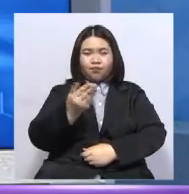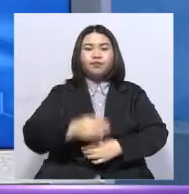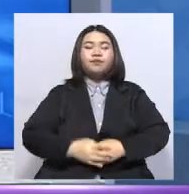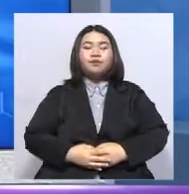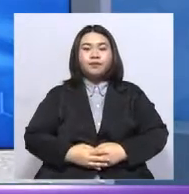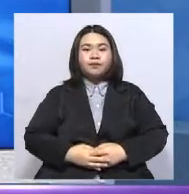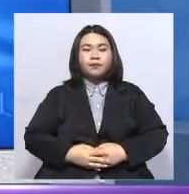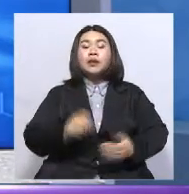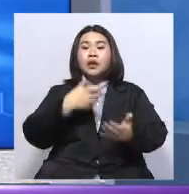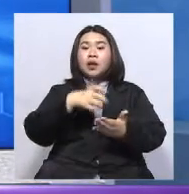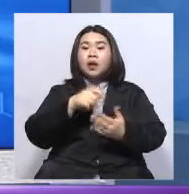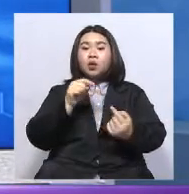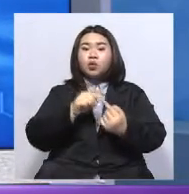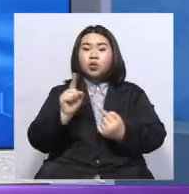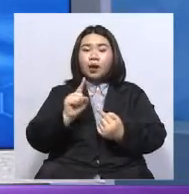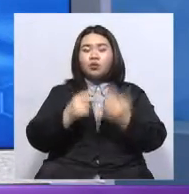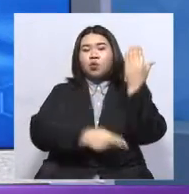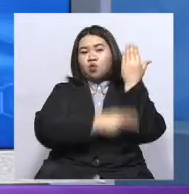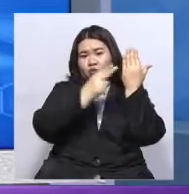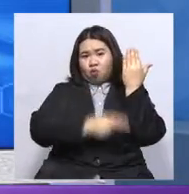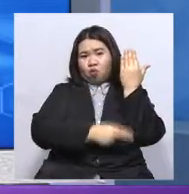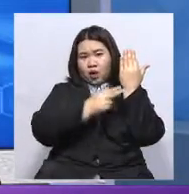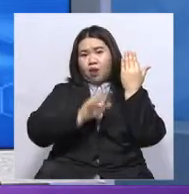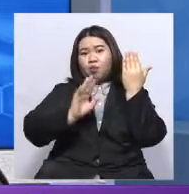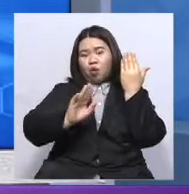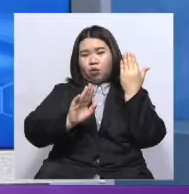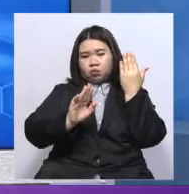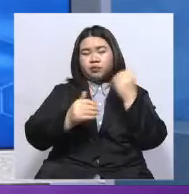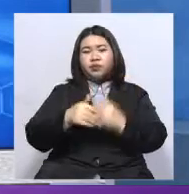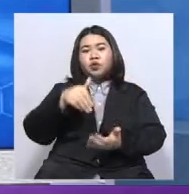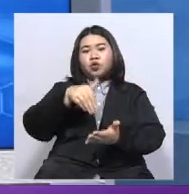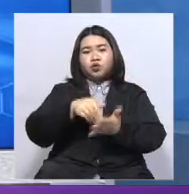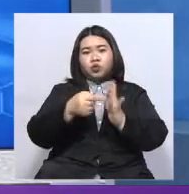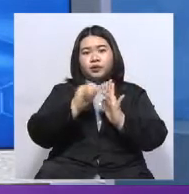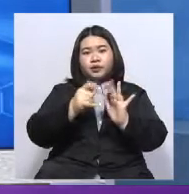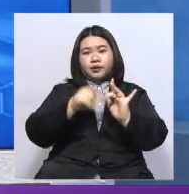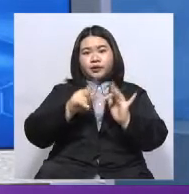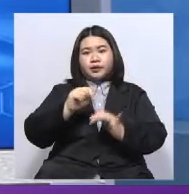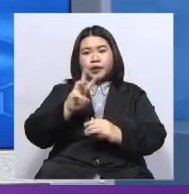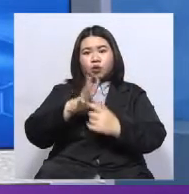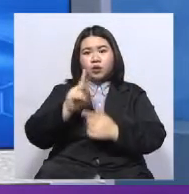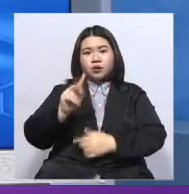นาทิพยรัตน์กุลนะครับรายงานมาจากโรงแรมเซ็นทราบายเซ็นทาราศูนย์ราชการแจ้งวัฒนะครับ